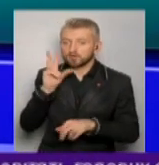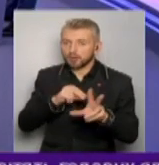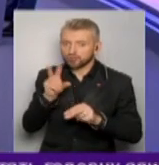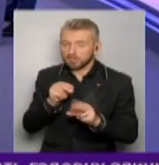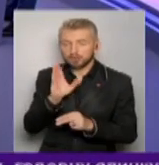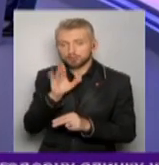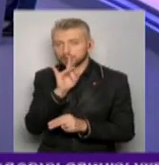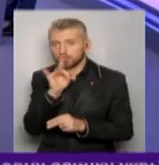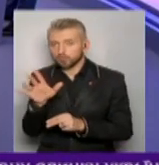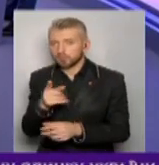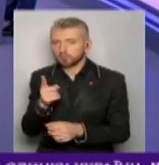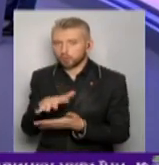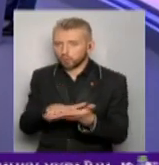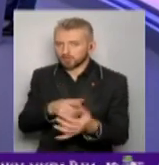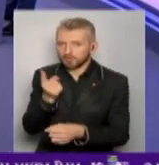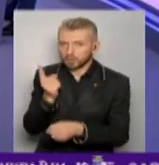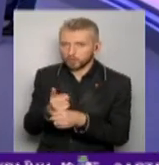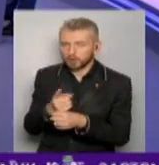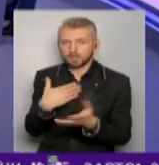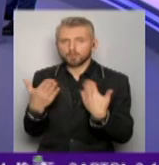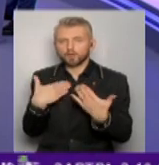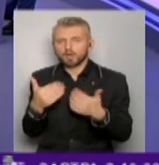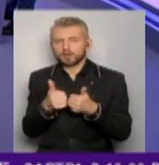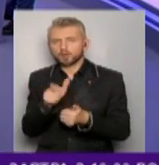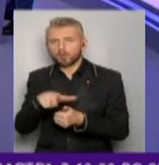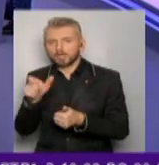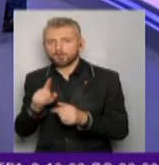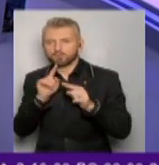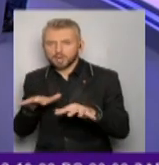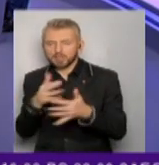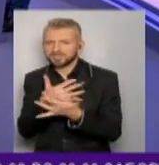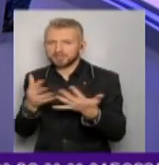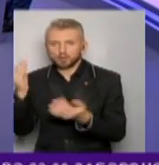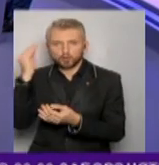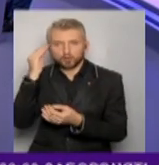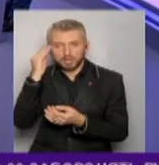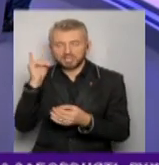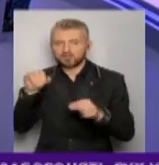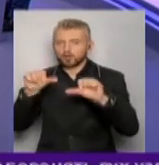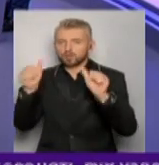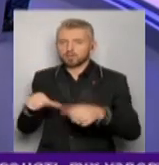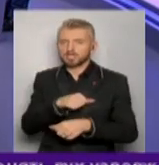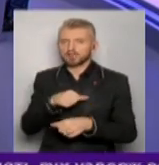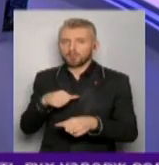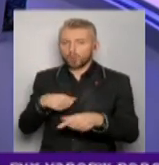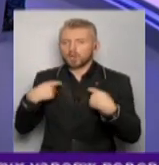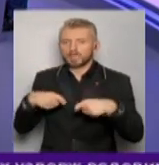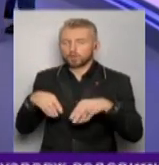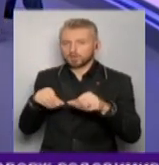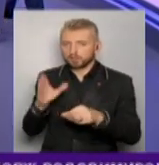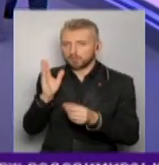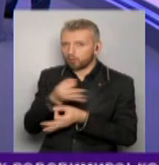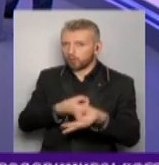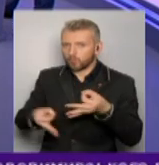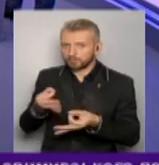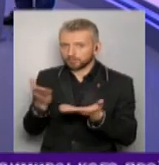все-таки продовжений мораторій чи ні? Спілкувалися з колегами, так само і в парламенті, різні думки і формати самого ринку землі, ми їх обговоримо. Прошу,